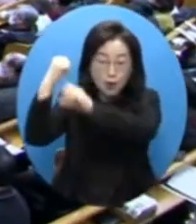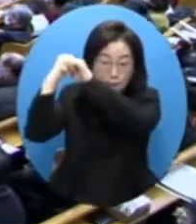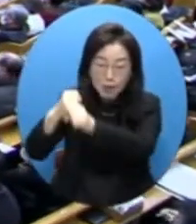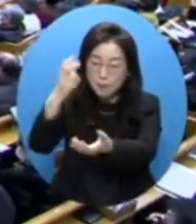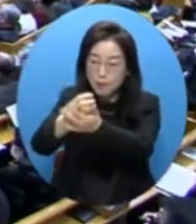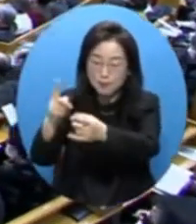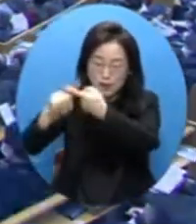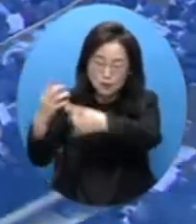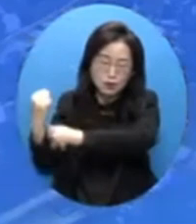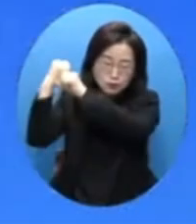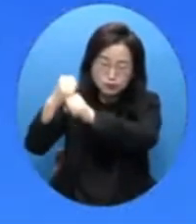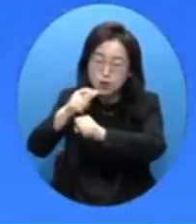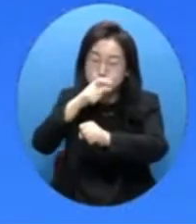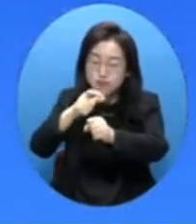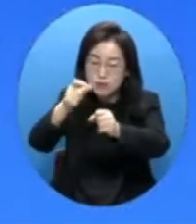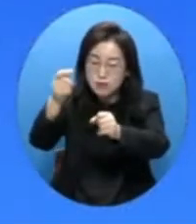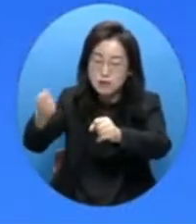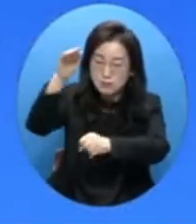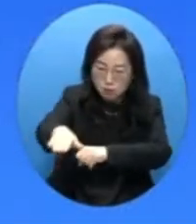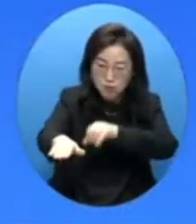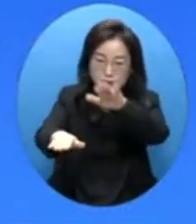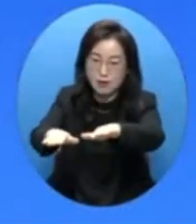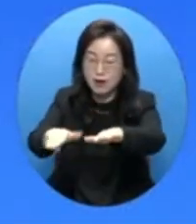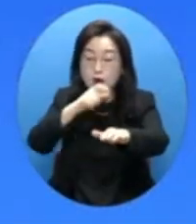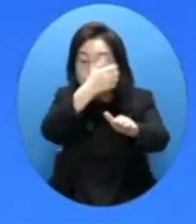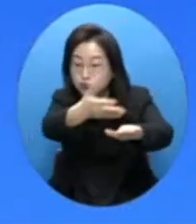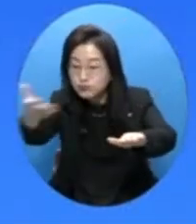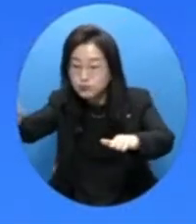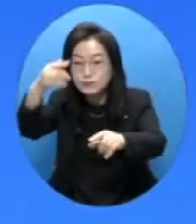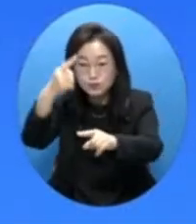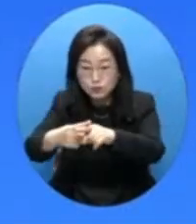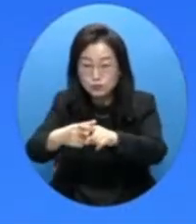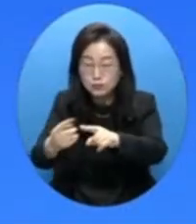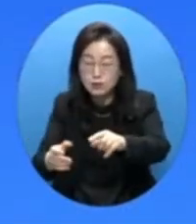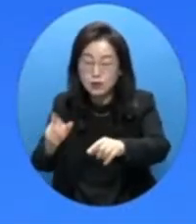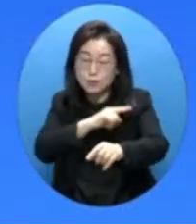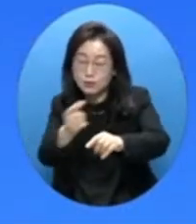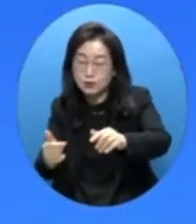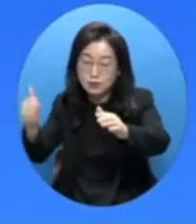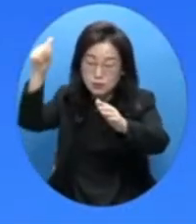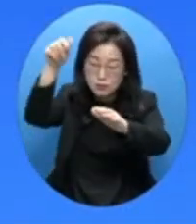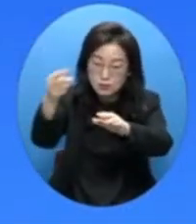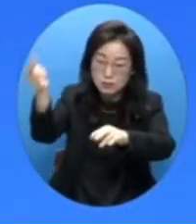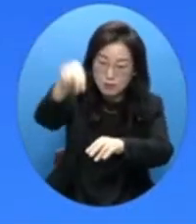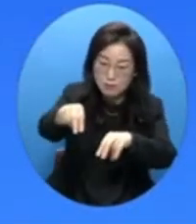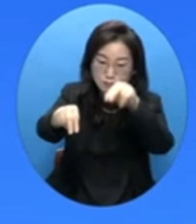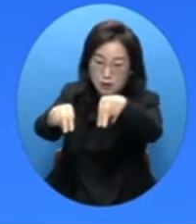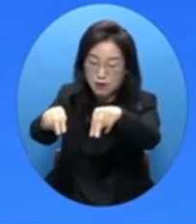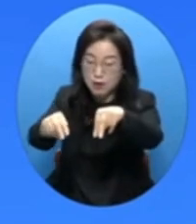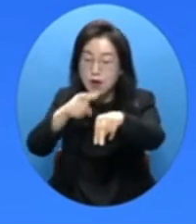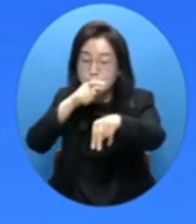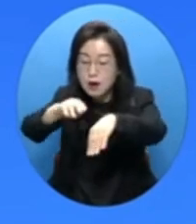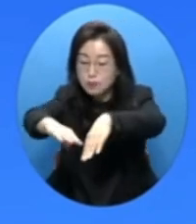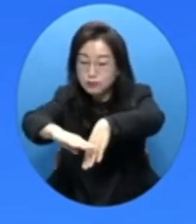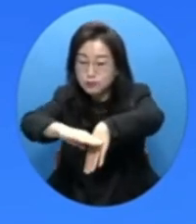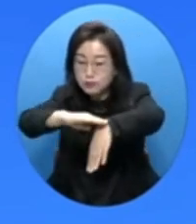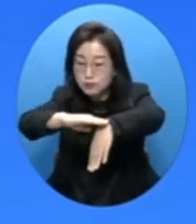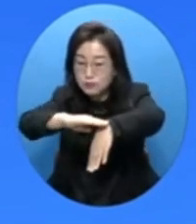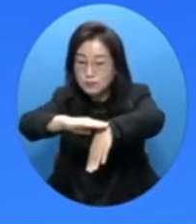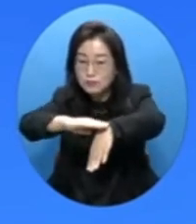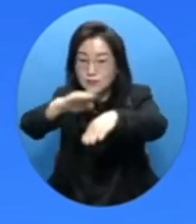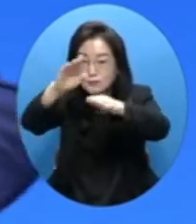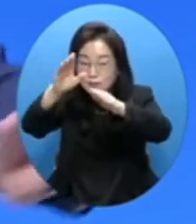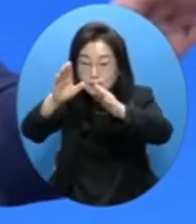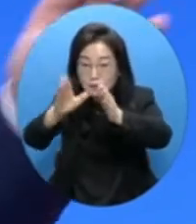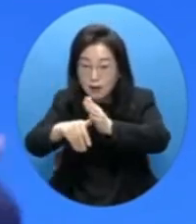매고 물 안에 들어서라고 하는 것입니다 물이 흐르고 있는 여자가 먼저 들어서야 됐습니다 그래서 발목까지 물이 작용까지 들어서고 난 다음